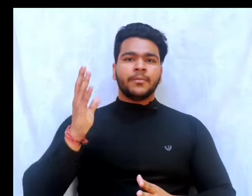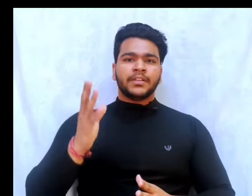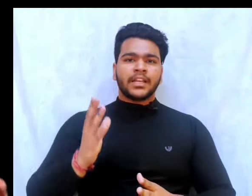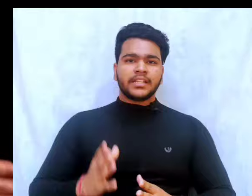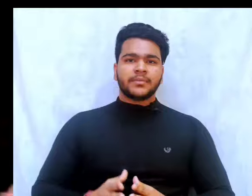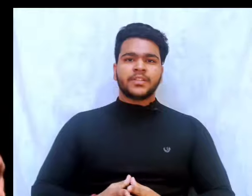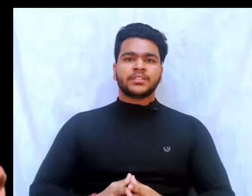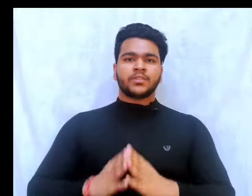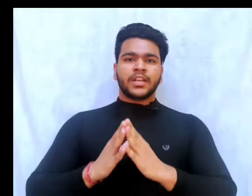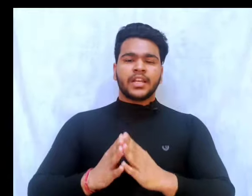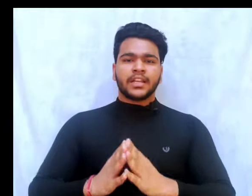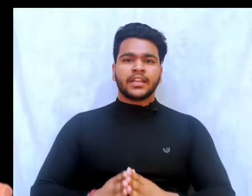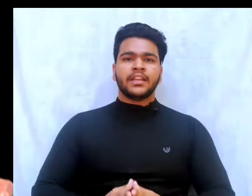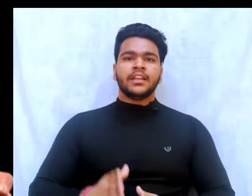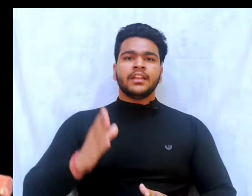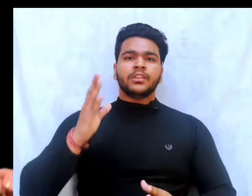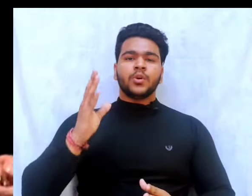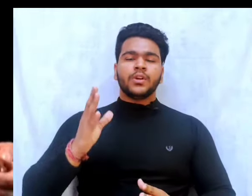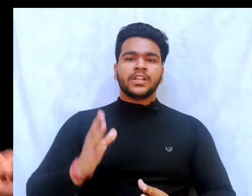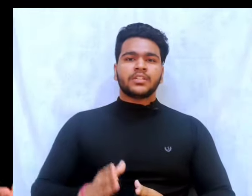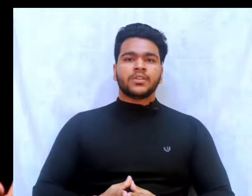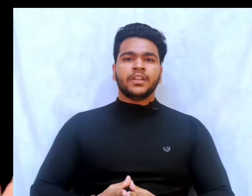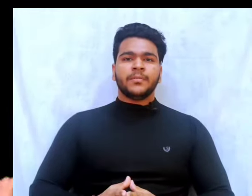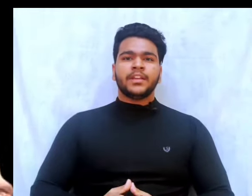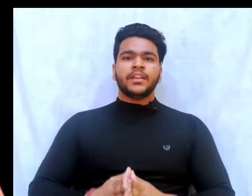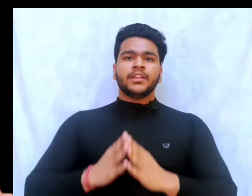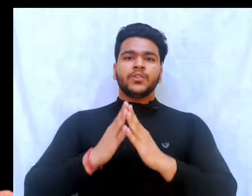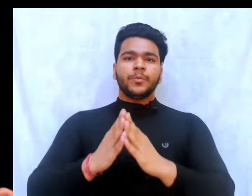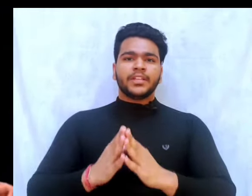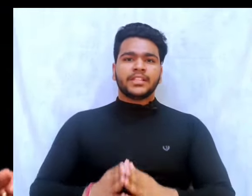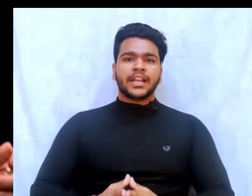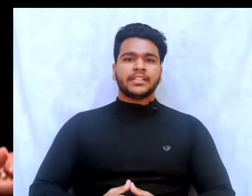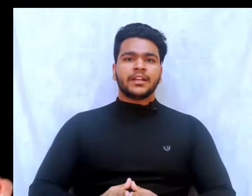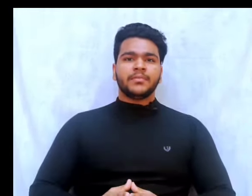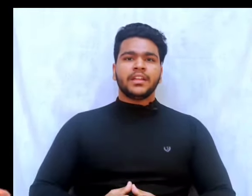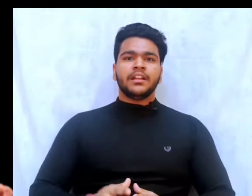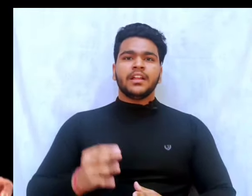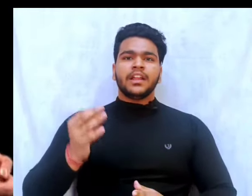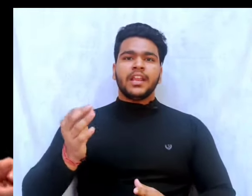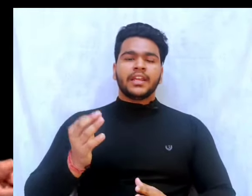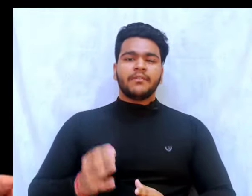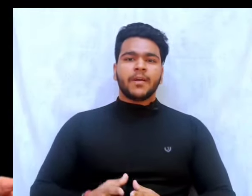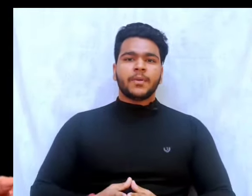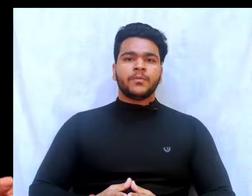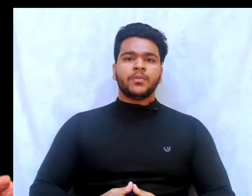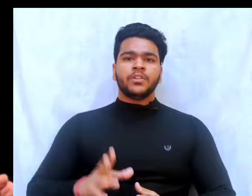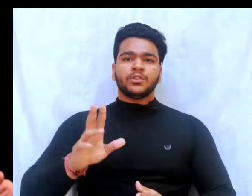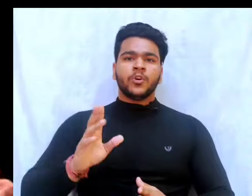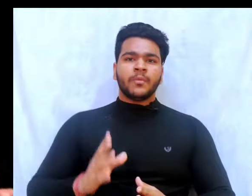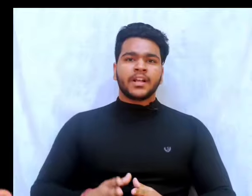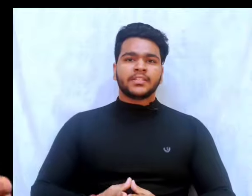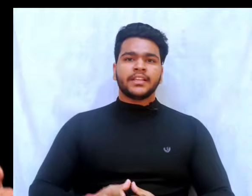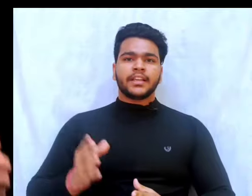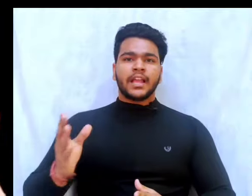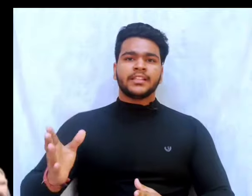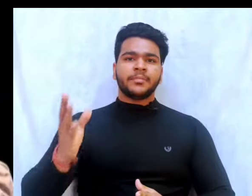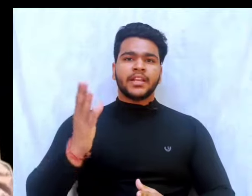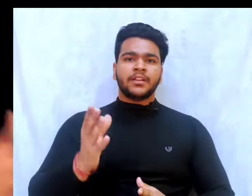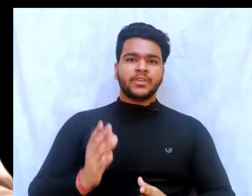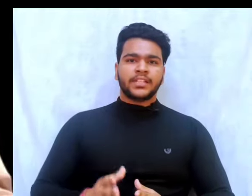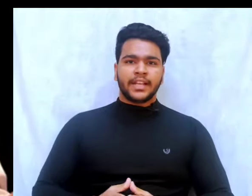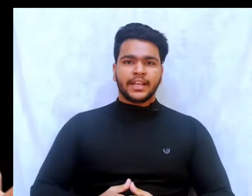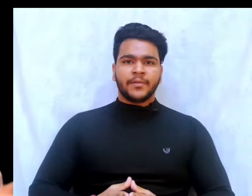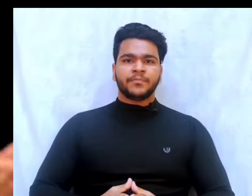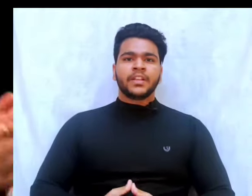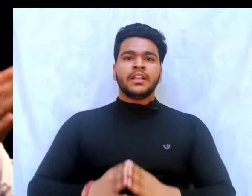उन्होंने अपने सारे सब्जेक्ट्स को क्लियर करके 2014 में UPSC का एग्ज़ाम दिया, लेकिन वहाँ पर वो 2 मार्क्स से एग्ज़ाम क्लियर